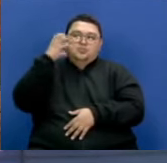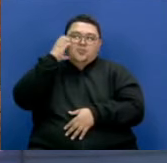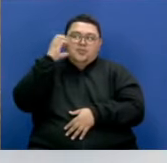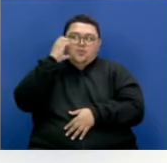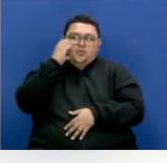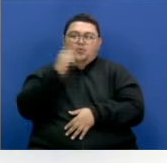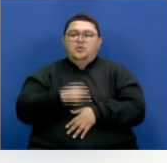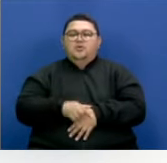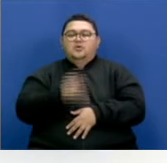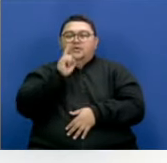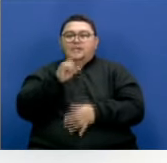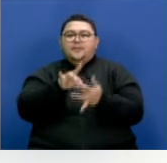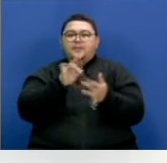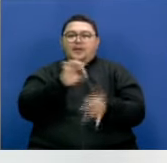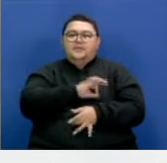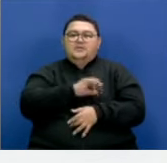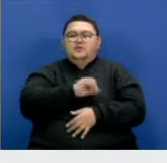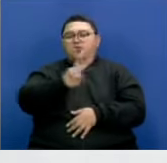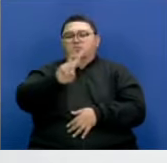presiden 2024.